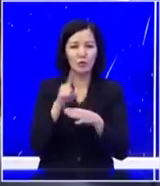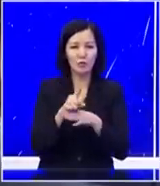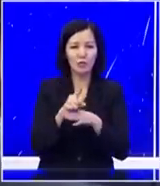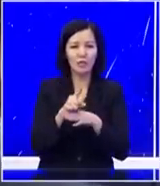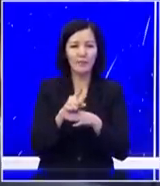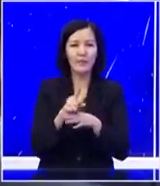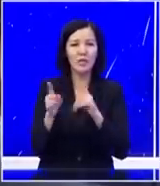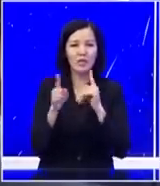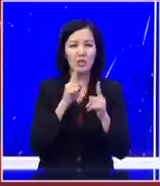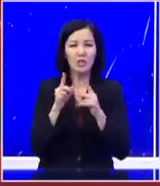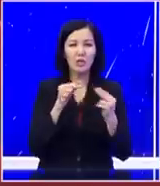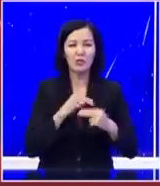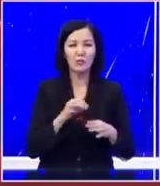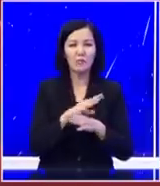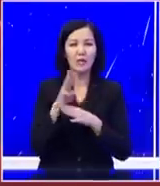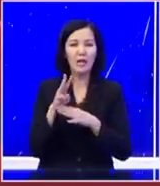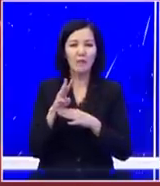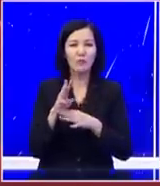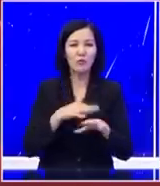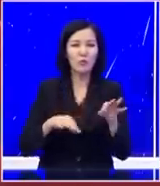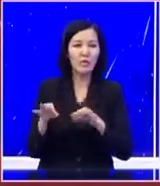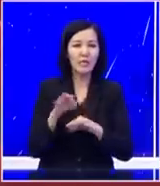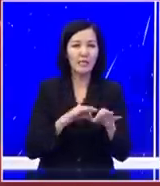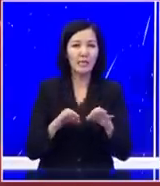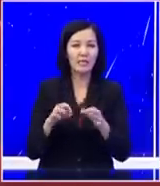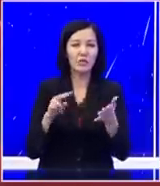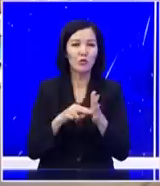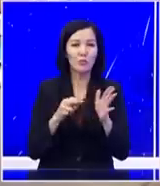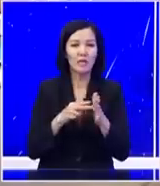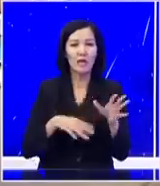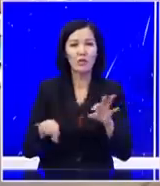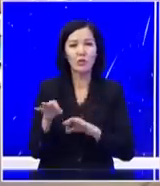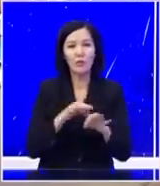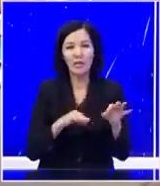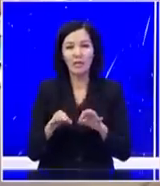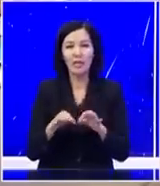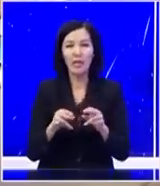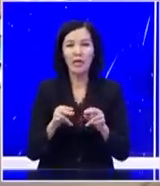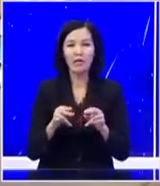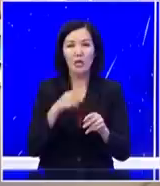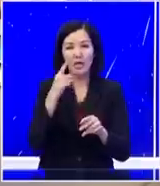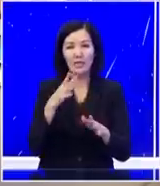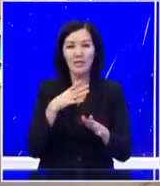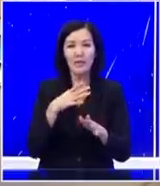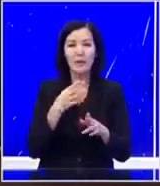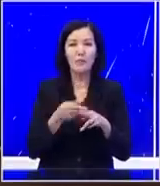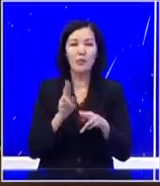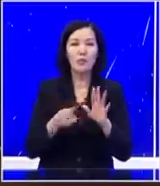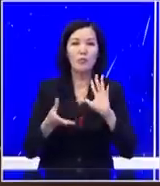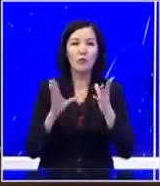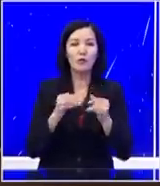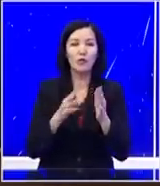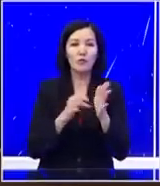шешуді жүктеді. Бұдан бөлек жиында жұмыспен қамтудың жол картасы аясында жоспарланған жобалар жайы сөз болды. Бұл